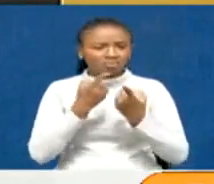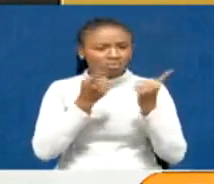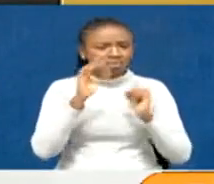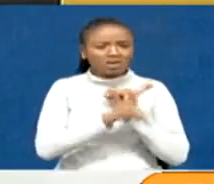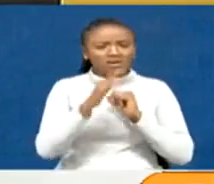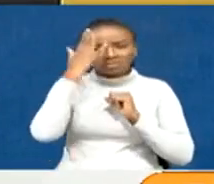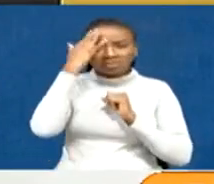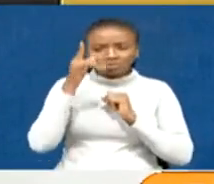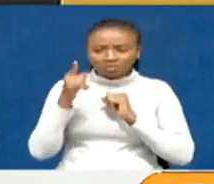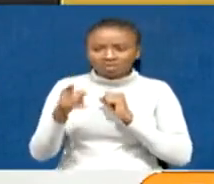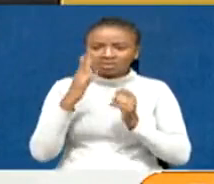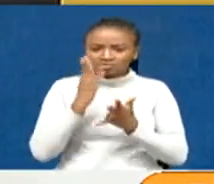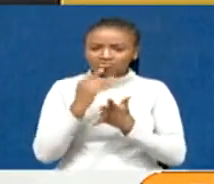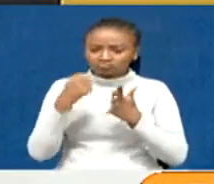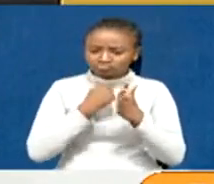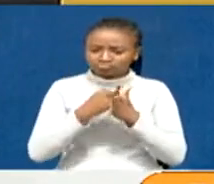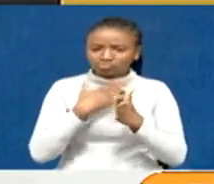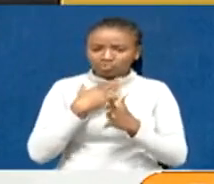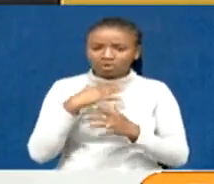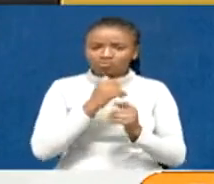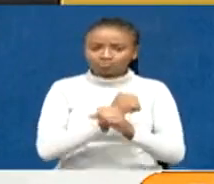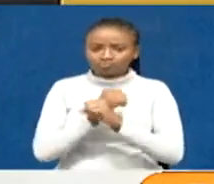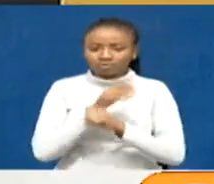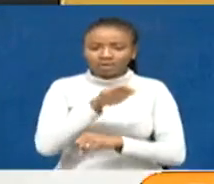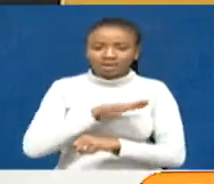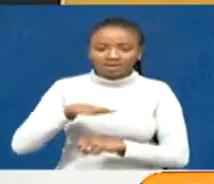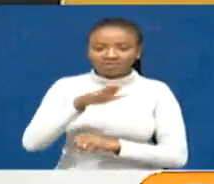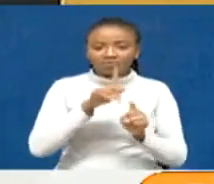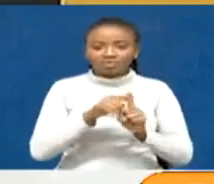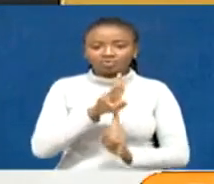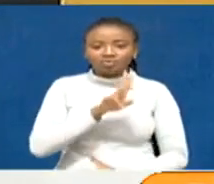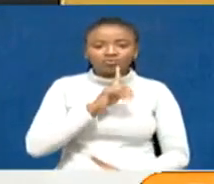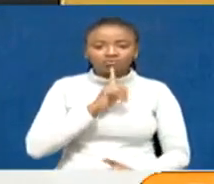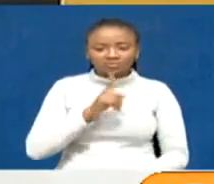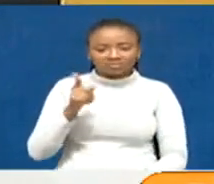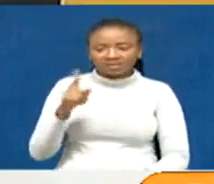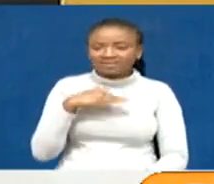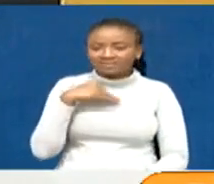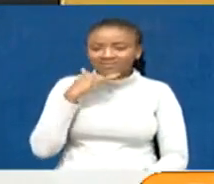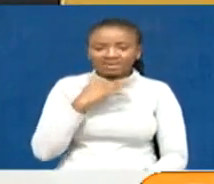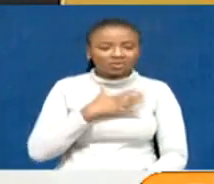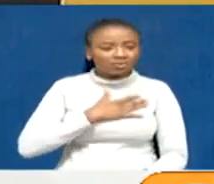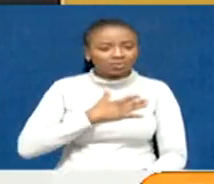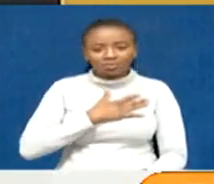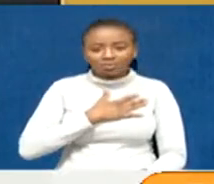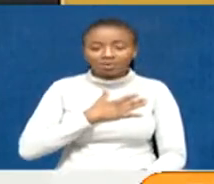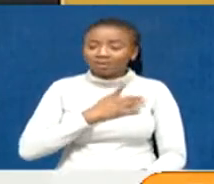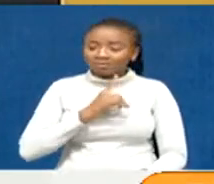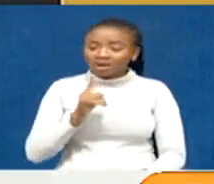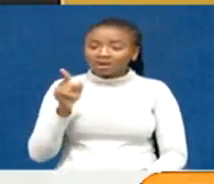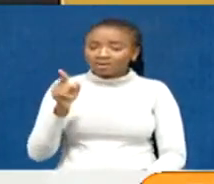kama mwanaharakati wa uhifadhi wa mazingira. Rais Uhuru Kenyatta amemuomboleza kama